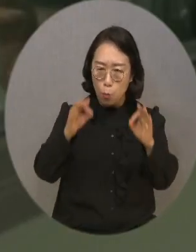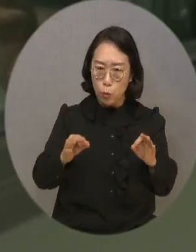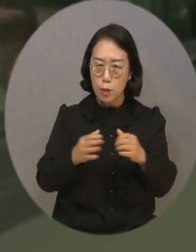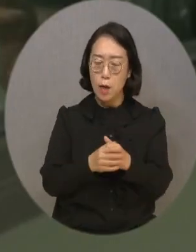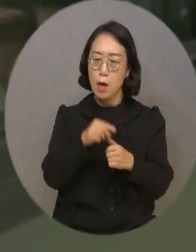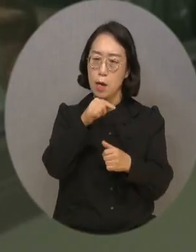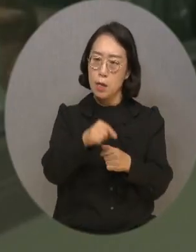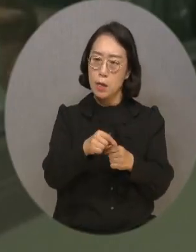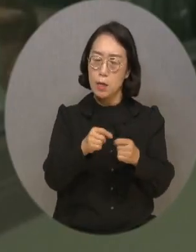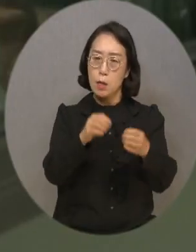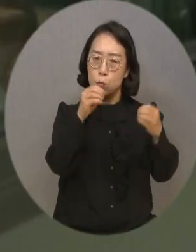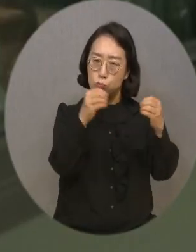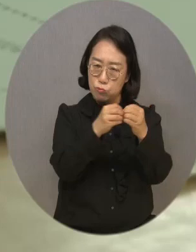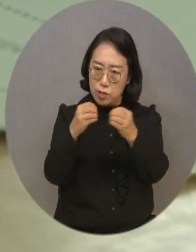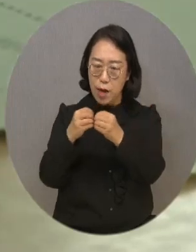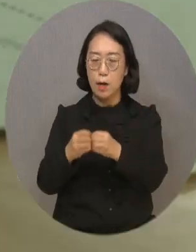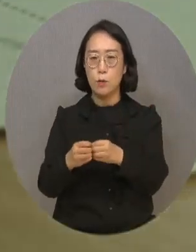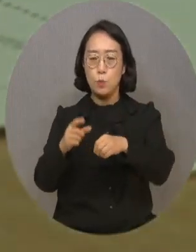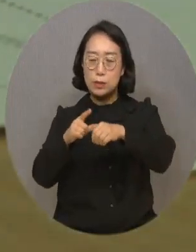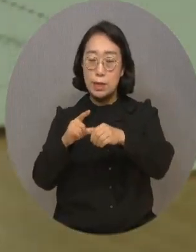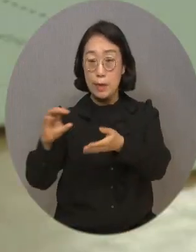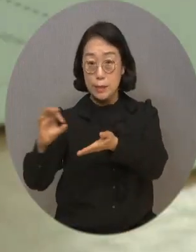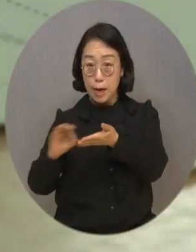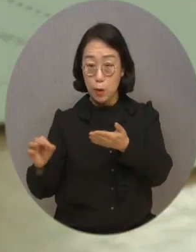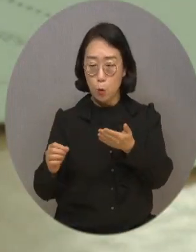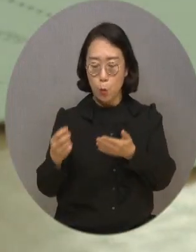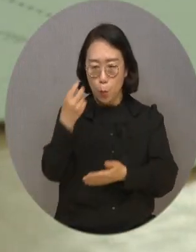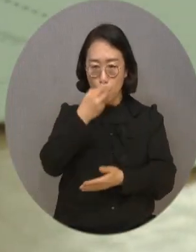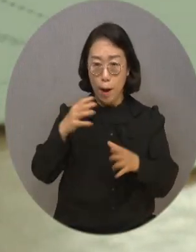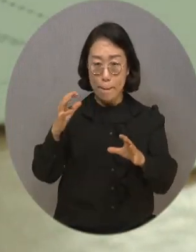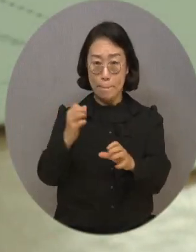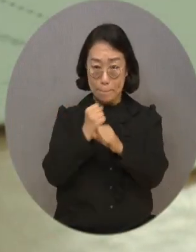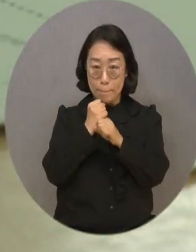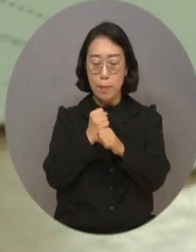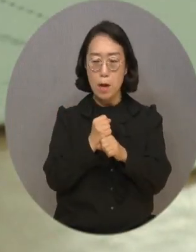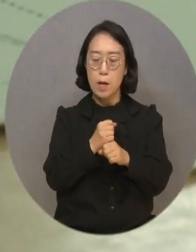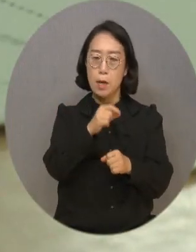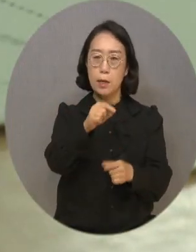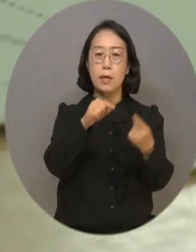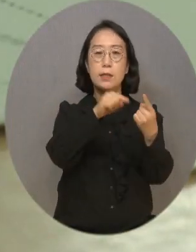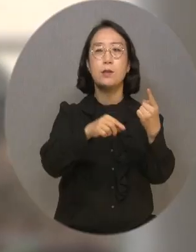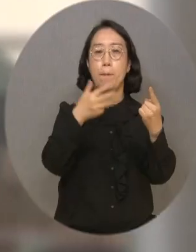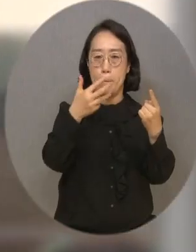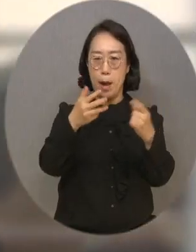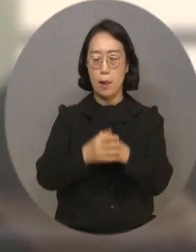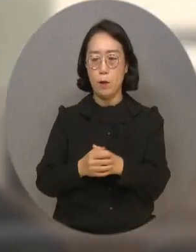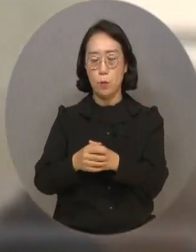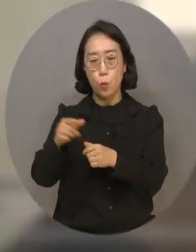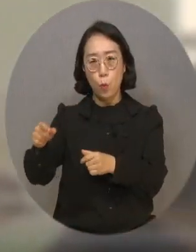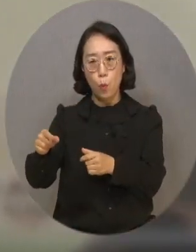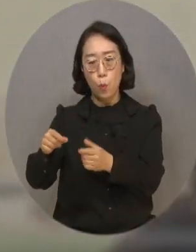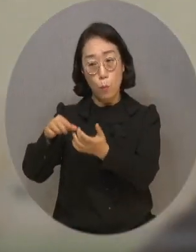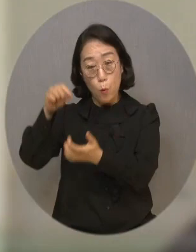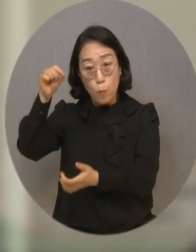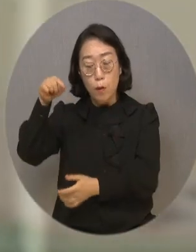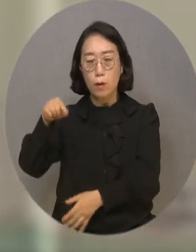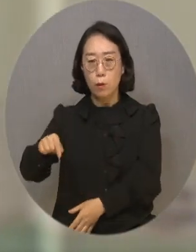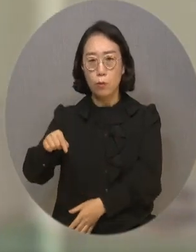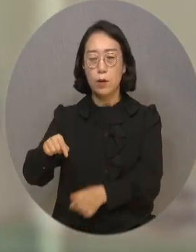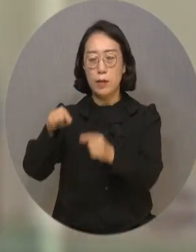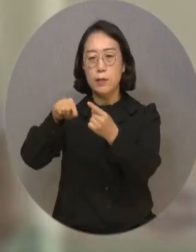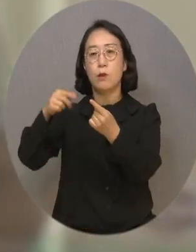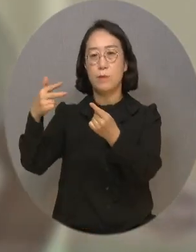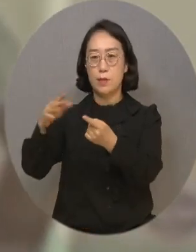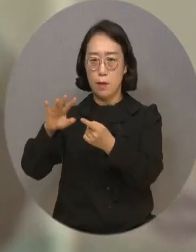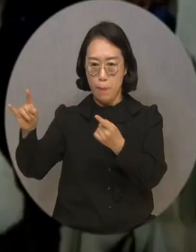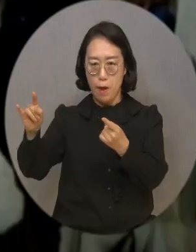지문 길이, 난이도, 소요 시간 등을 고려했을 때 선택형 과목은 1.8배, 사례형 과목은 1.7배로